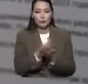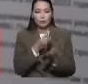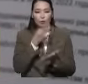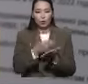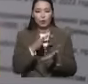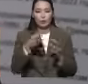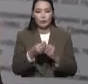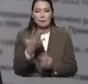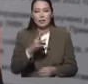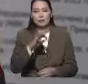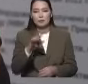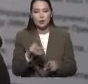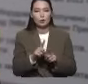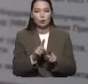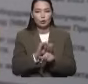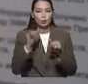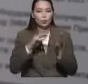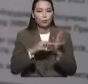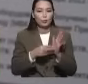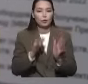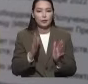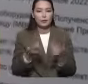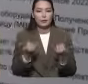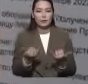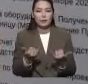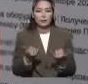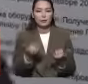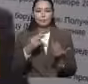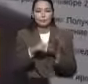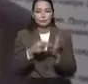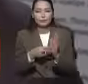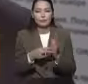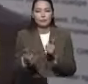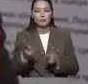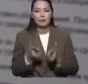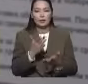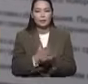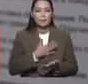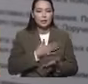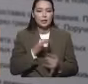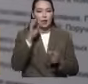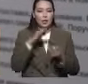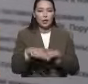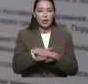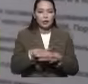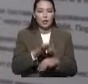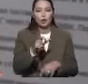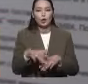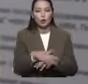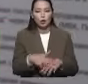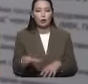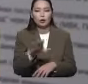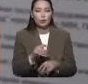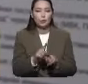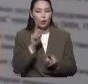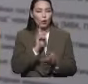35 миллиардқа дейін өседі екен. Сондықтан осы заводтар, осы газ өндеу заводтар бізге, елімізге, тұрғындарымызға өте қажетті